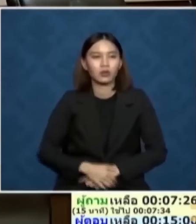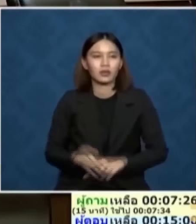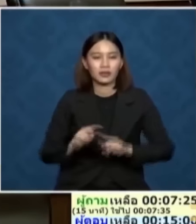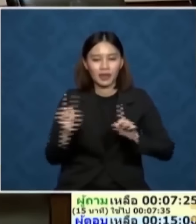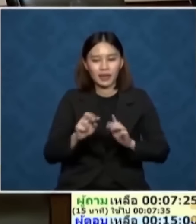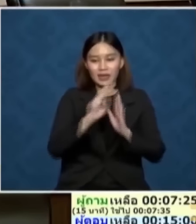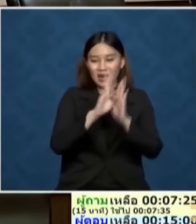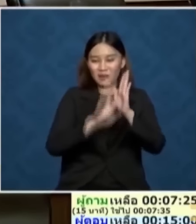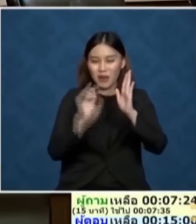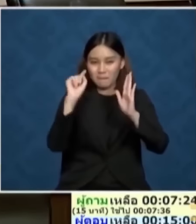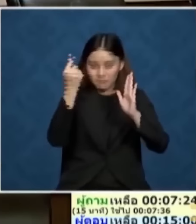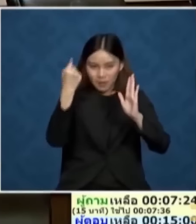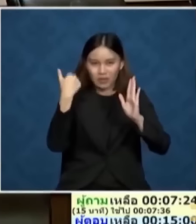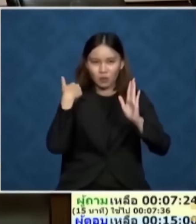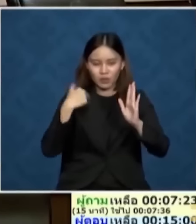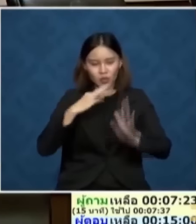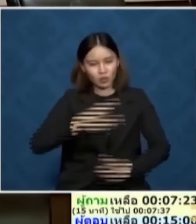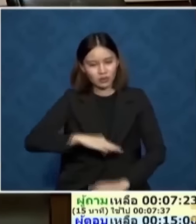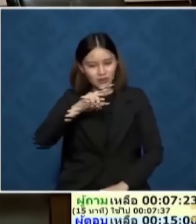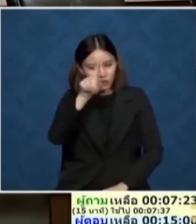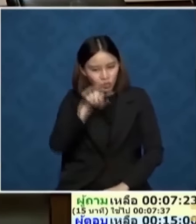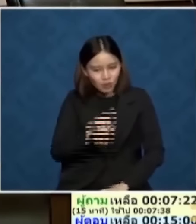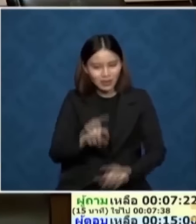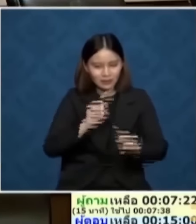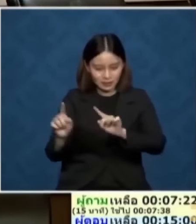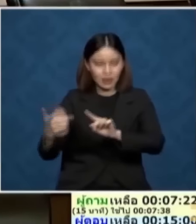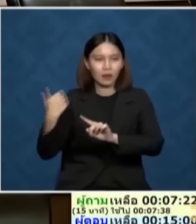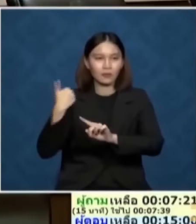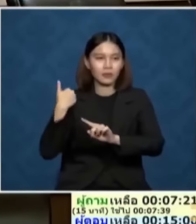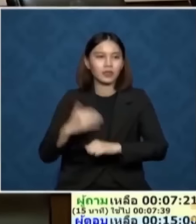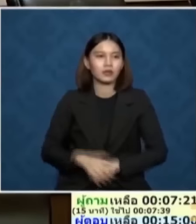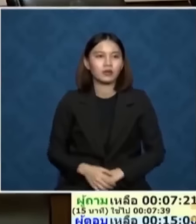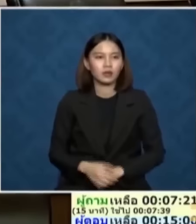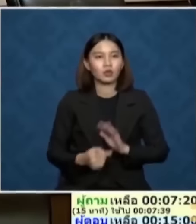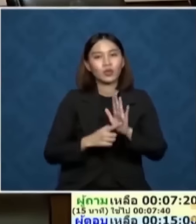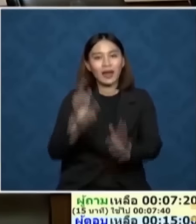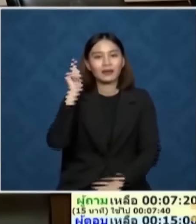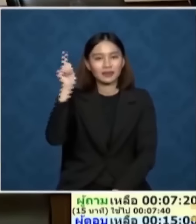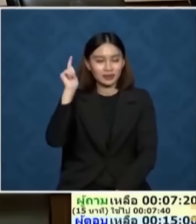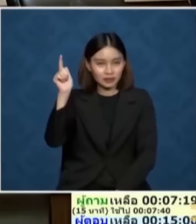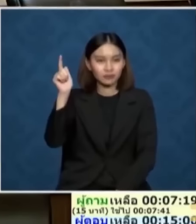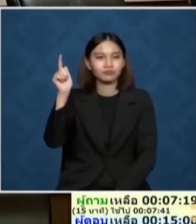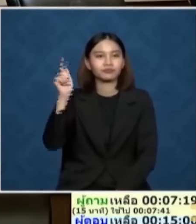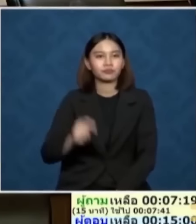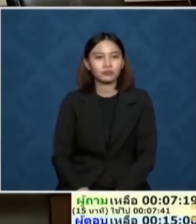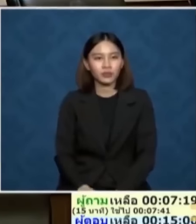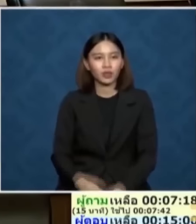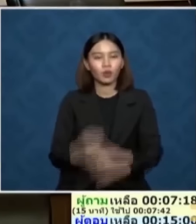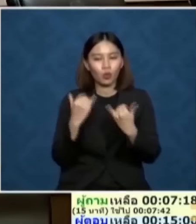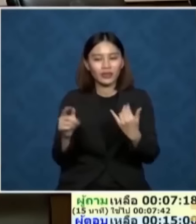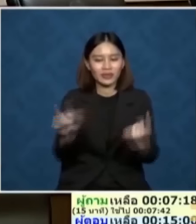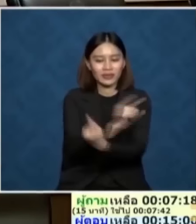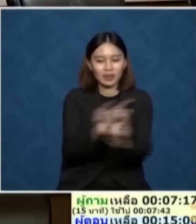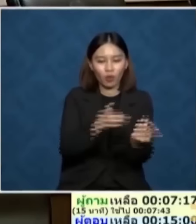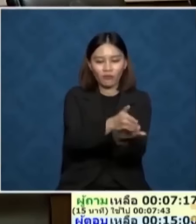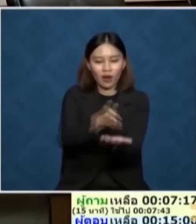ระเบียบใหม่นี้นะคะก็ยังมีข้อกังวลอีกหลายประการนอกจากกรณีของคุณทักษิณเองนะที่ณวันนี้สังคมหลาย